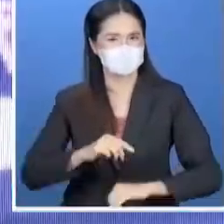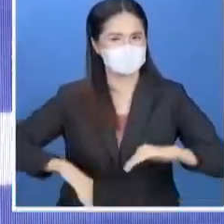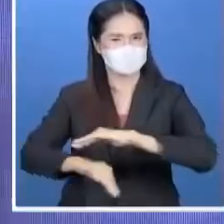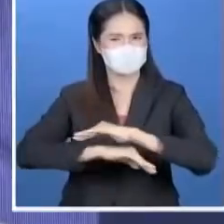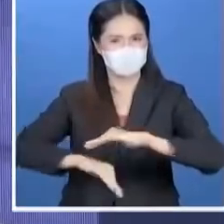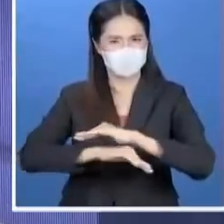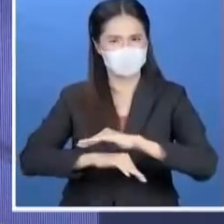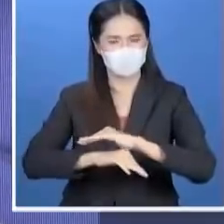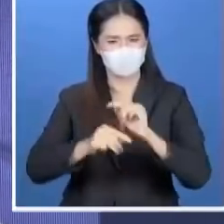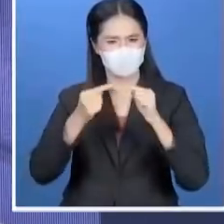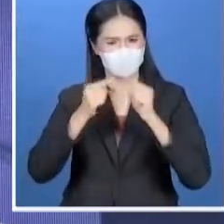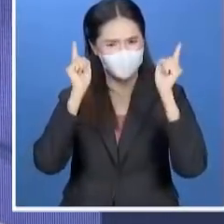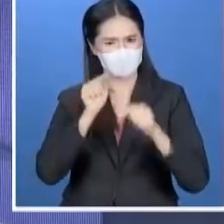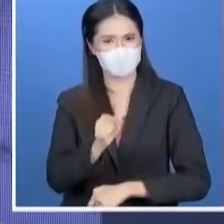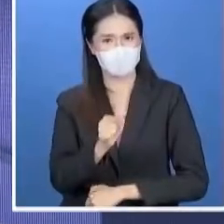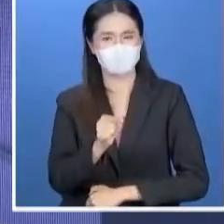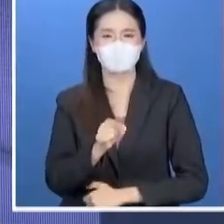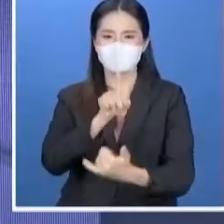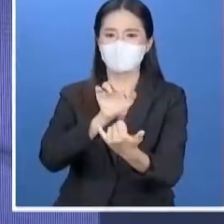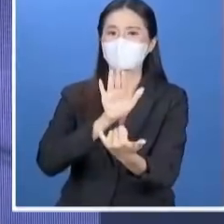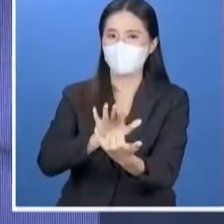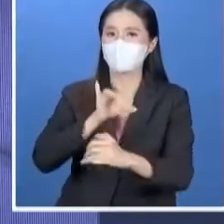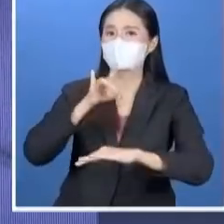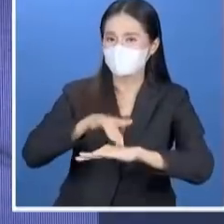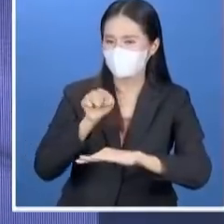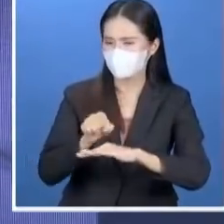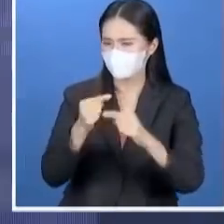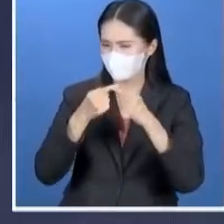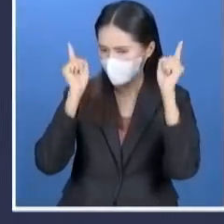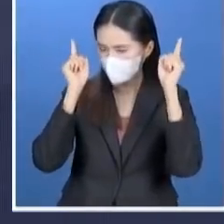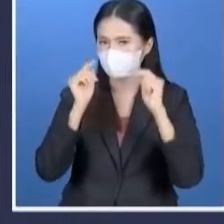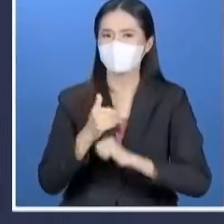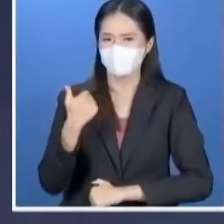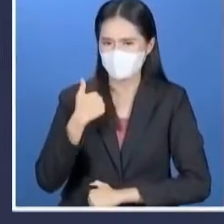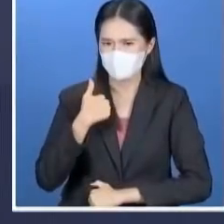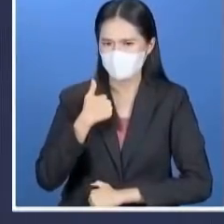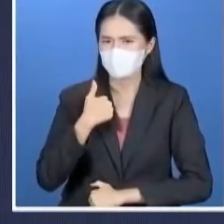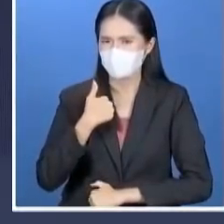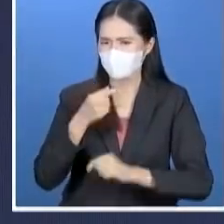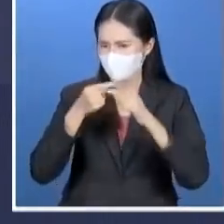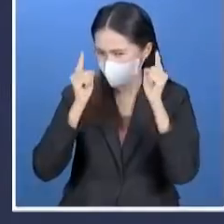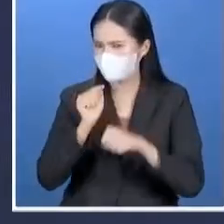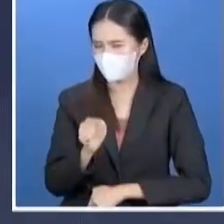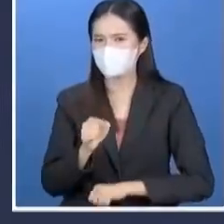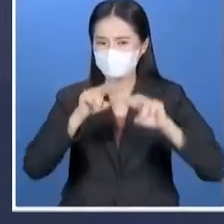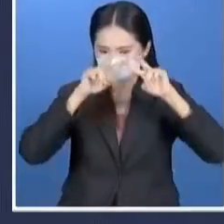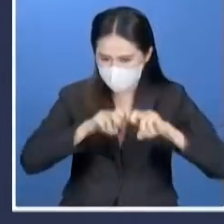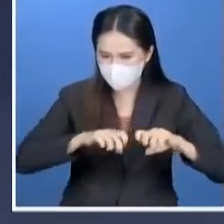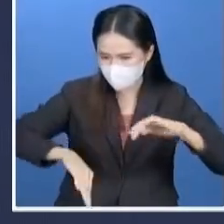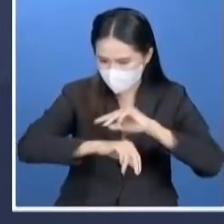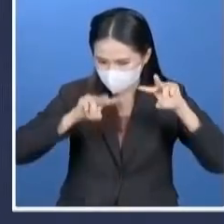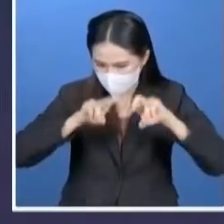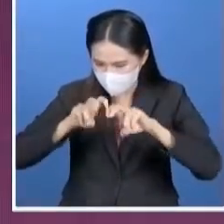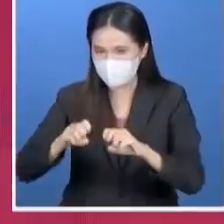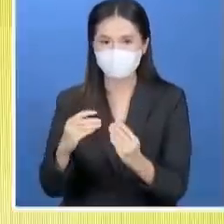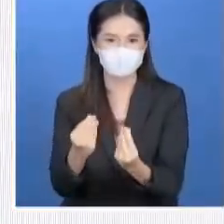านหลักฐานที่ผิดปกติบนเรือการเสียชีวิตของคุณแตงโมจึงมีเงื่อนงำมีความผิดปกติจึงต้องมีการสืบสวนสอบสวนโดย